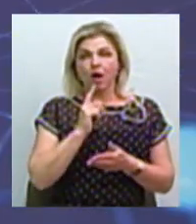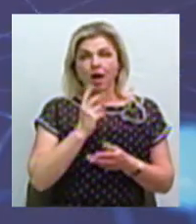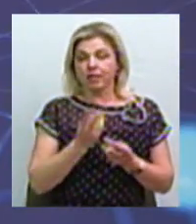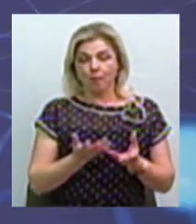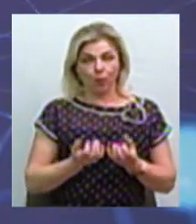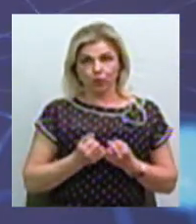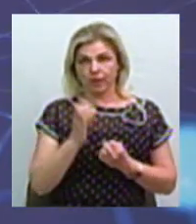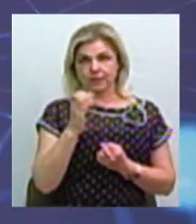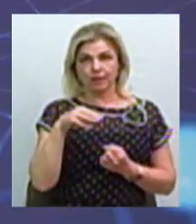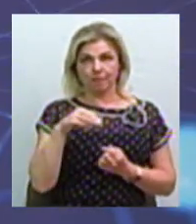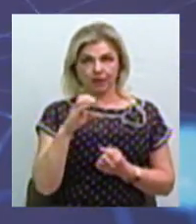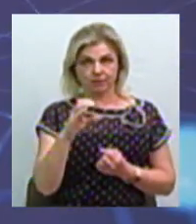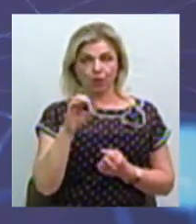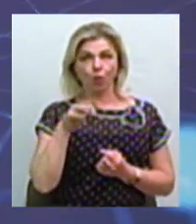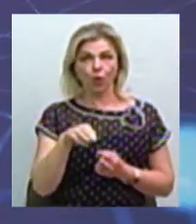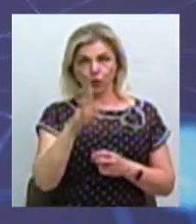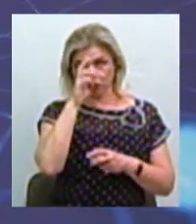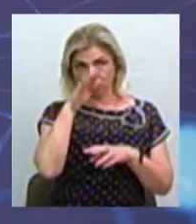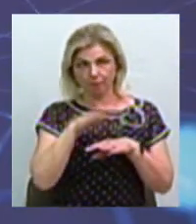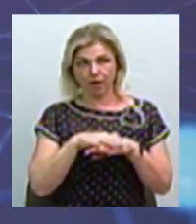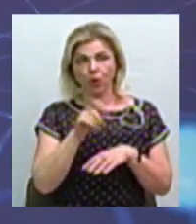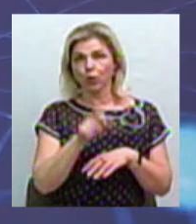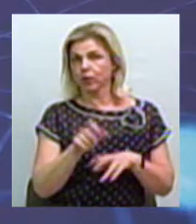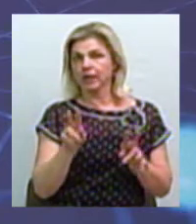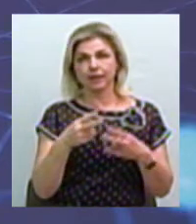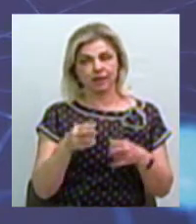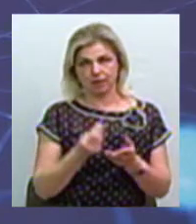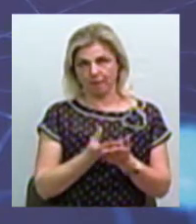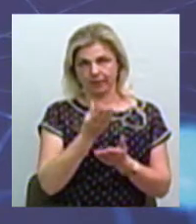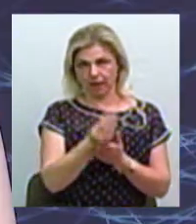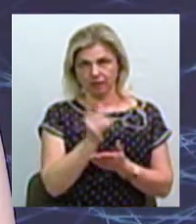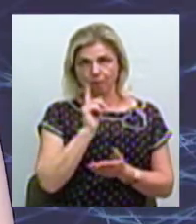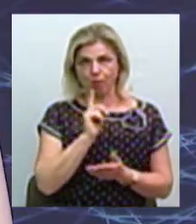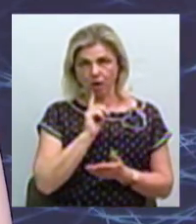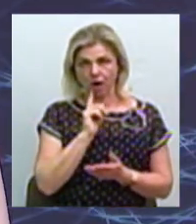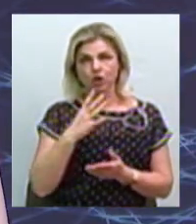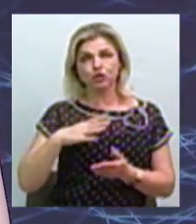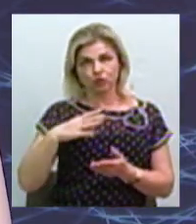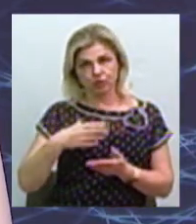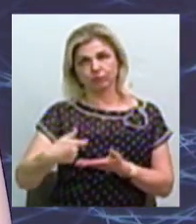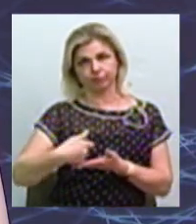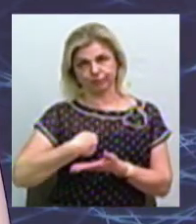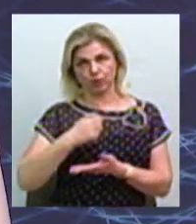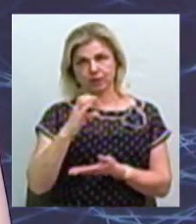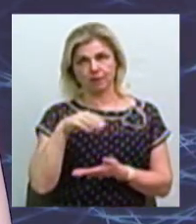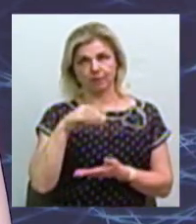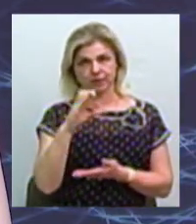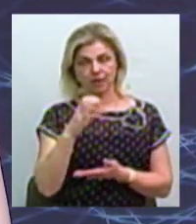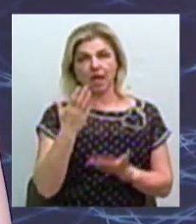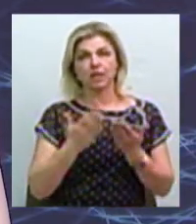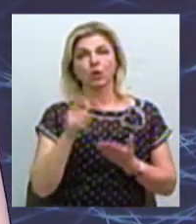Ощадбанку, людина не повинна сплачувати? Не повинна сплачувати. Оскільки людина сплатила